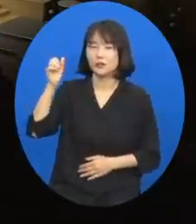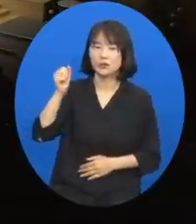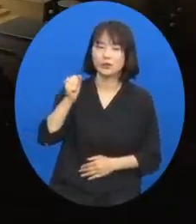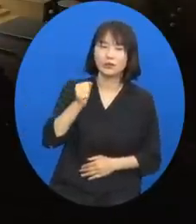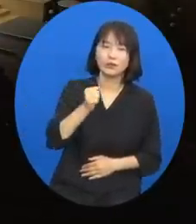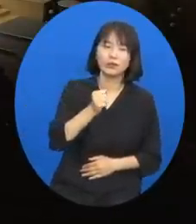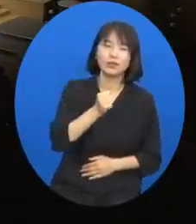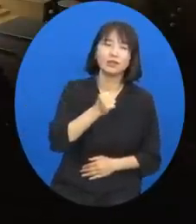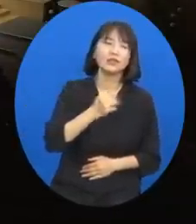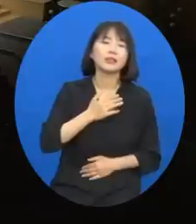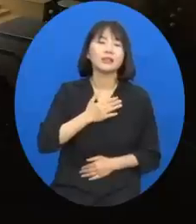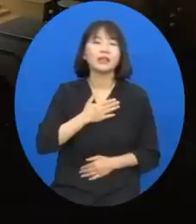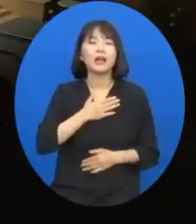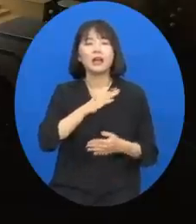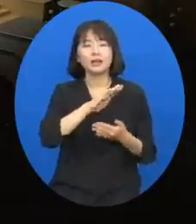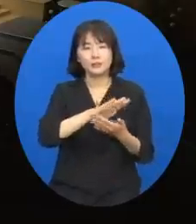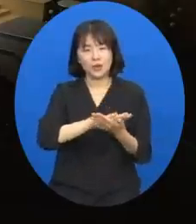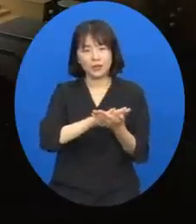we